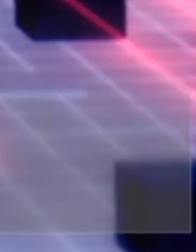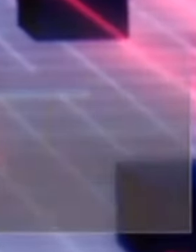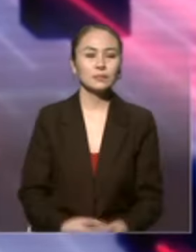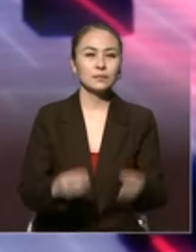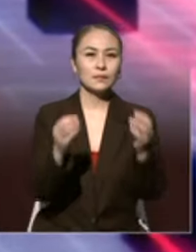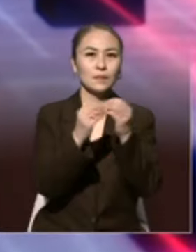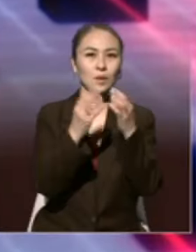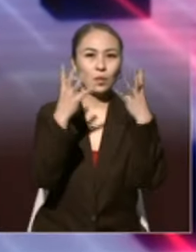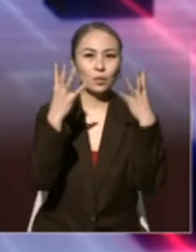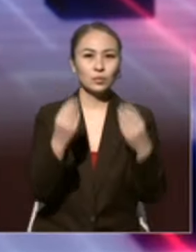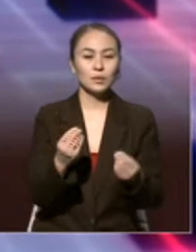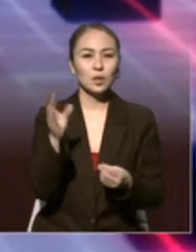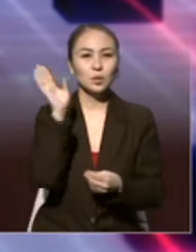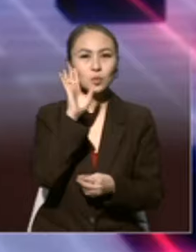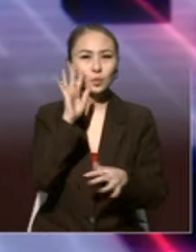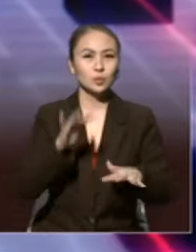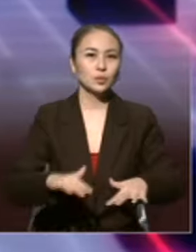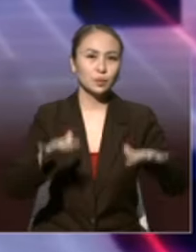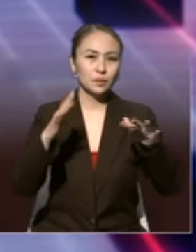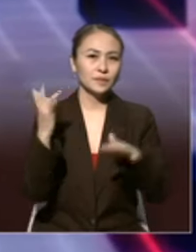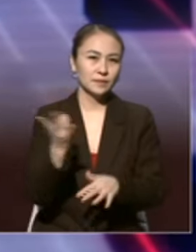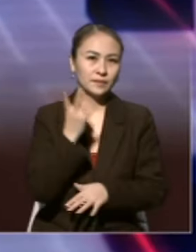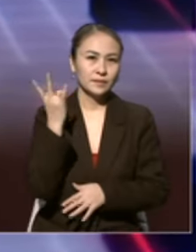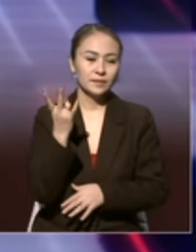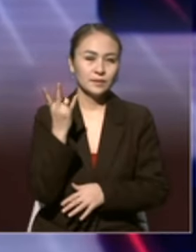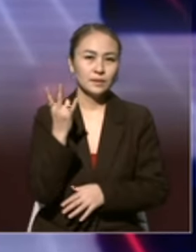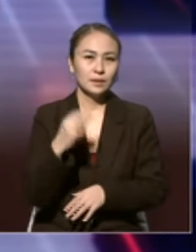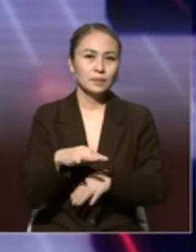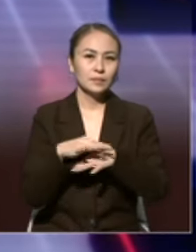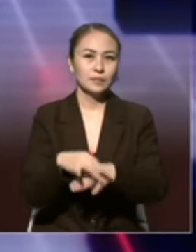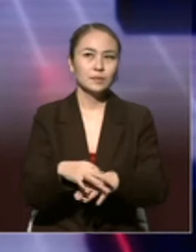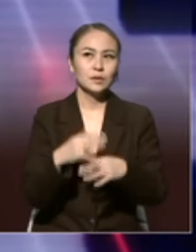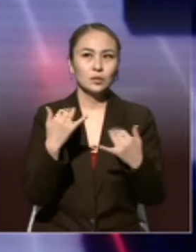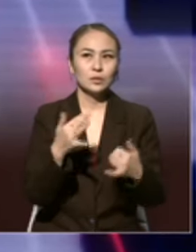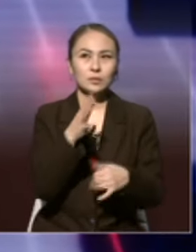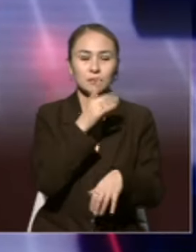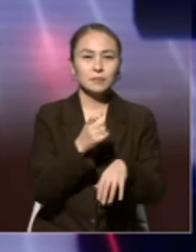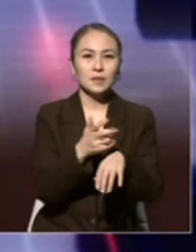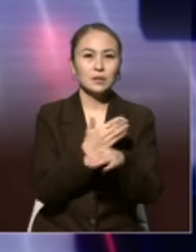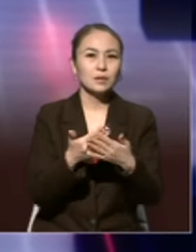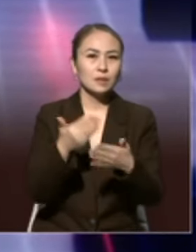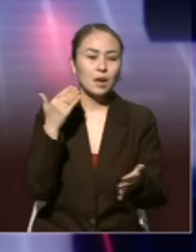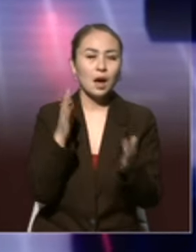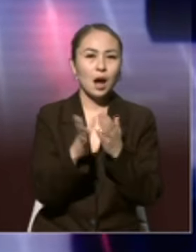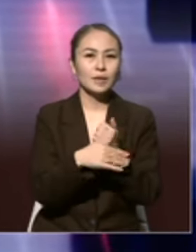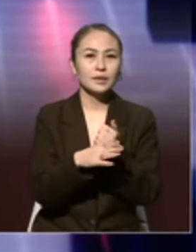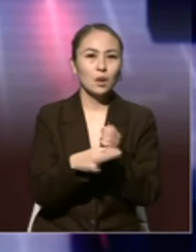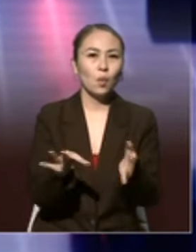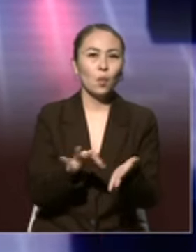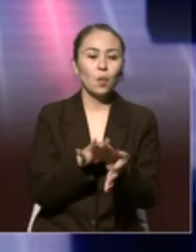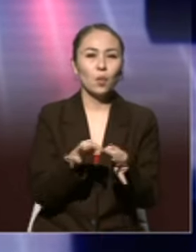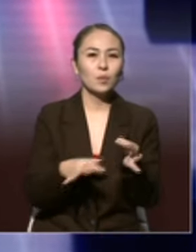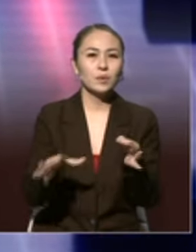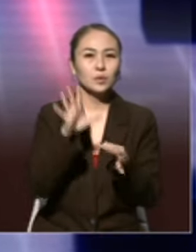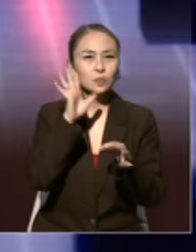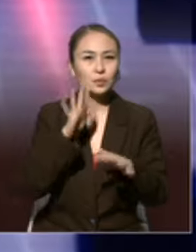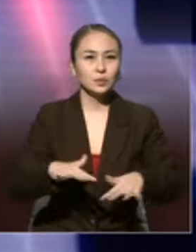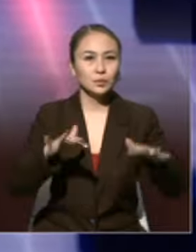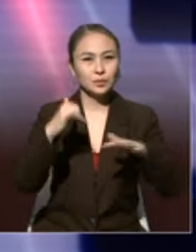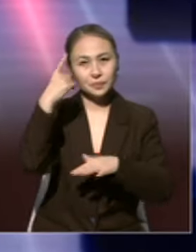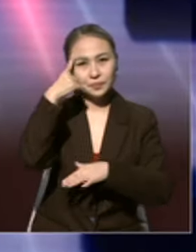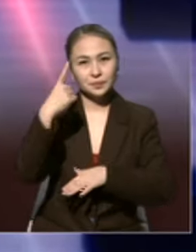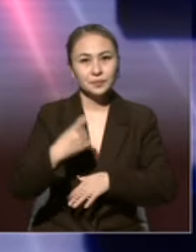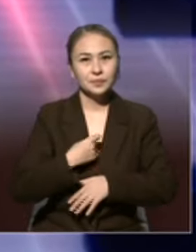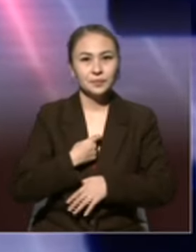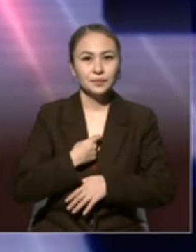10 күн болды елімізде су тасқыны әлі де жүріп жатыр. Бірнеше сағат бұрын Атырау облысында су басты деген хабар